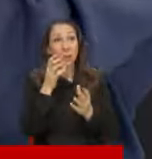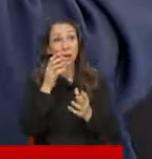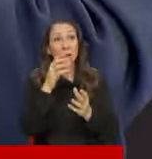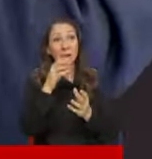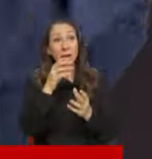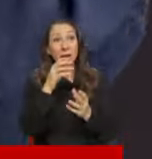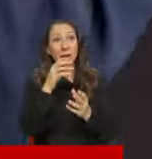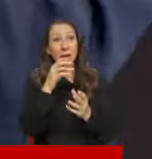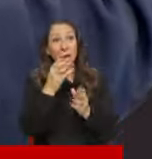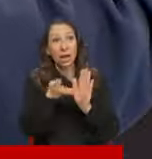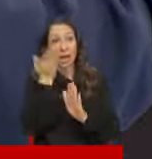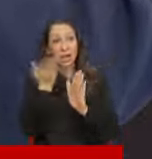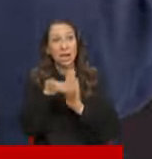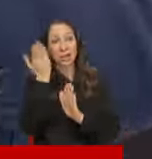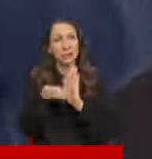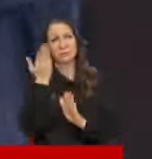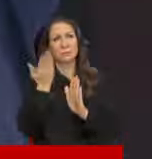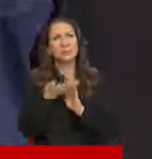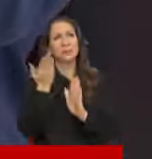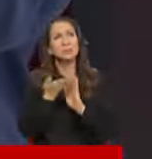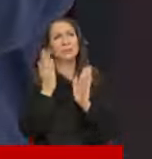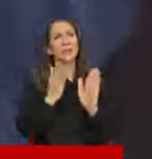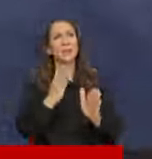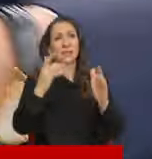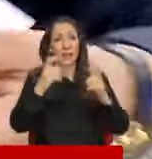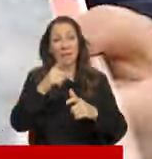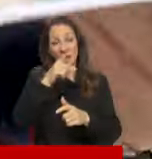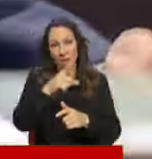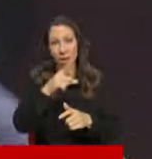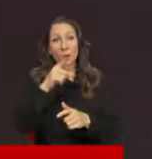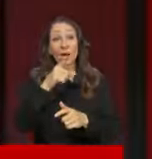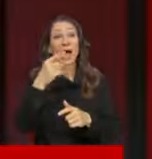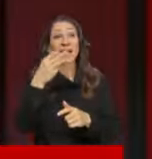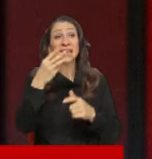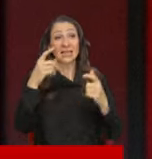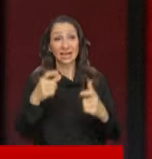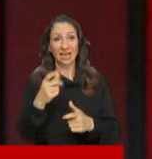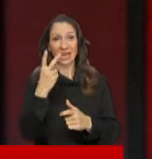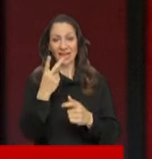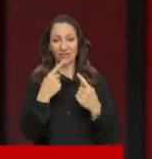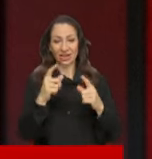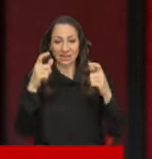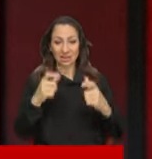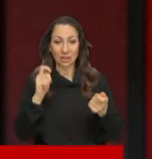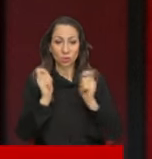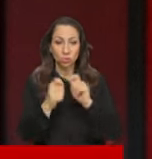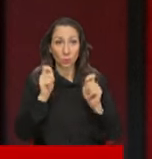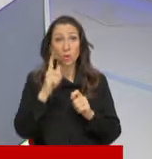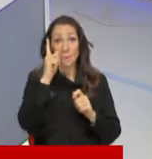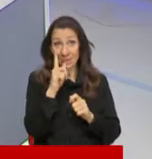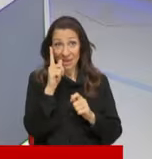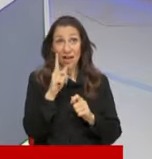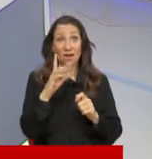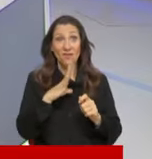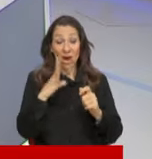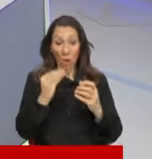Şunlara kaldırdığımız ve kaldırıp kaldırmaya devam ettiğimiz alanlar Bunlar Esenlerde iki türlü kentsel dönüşüm yapıyoruz bir